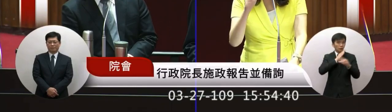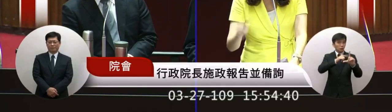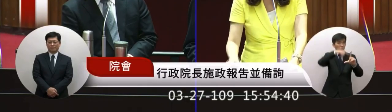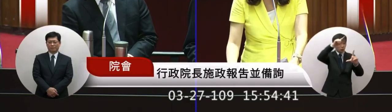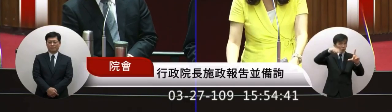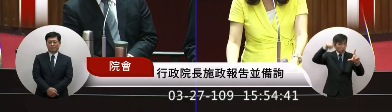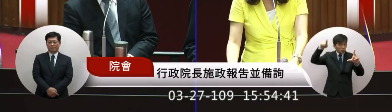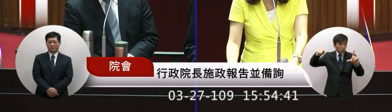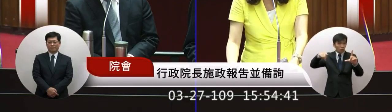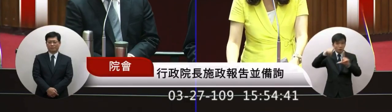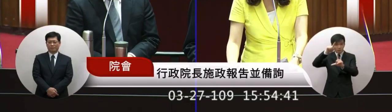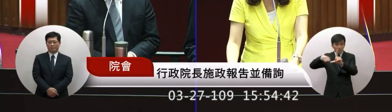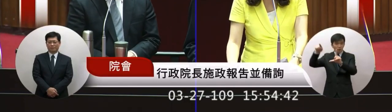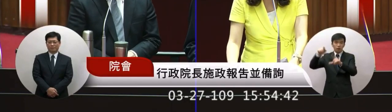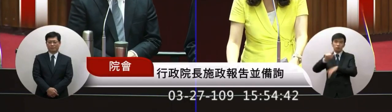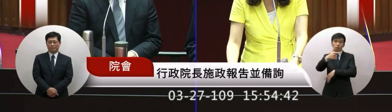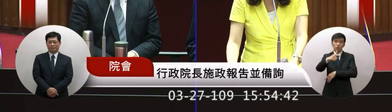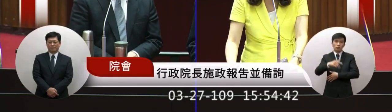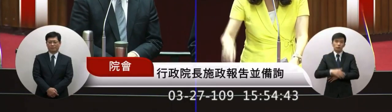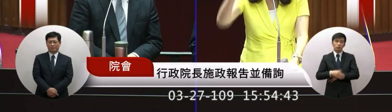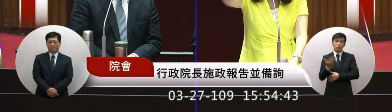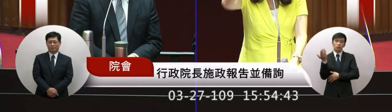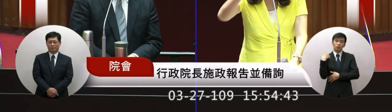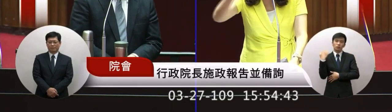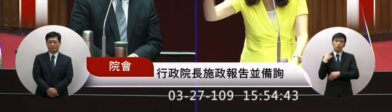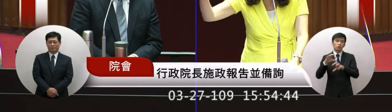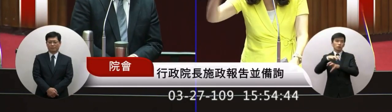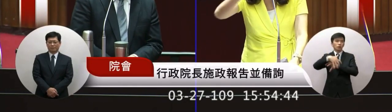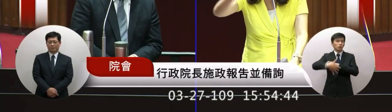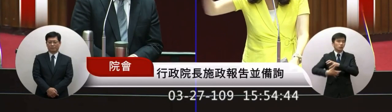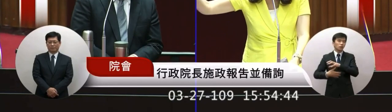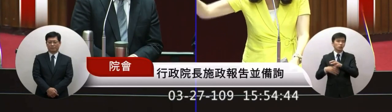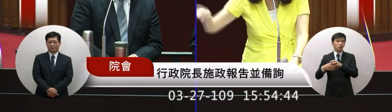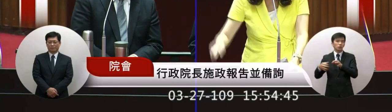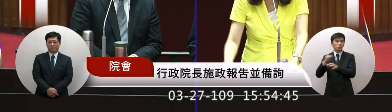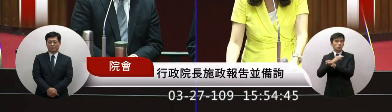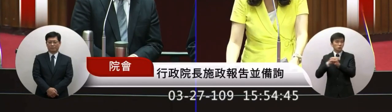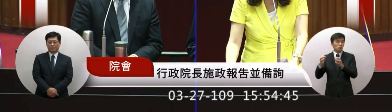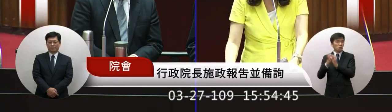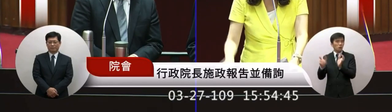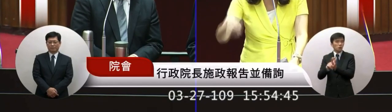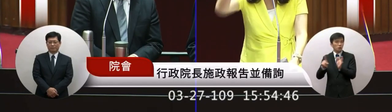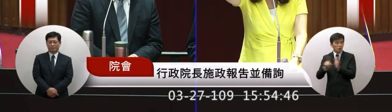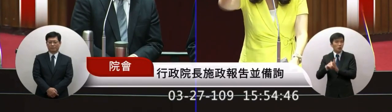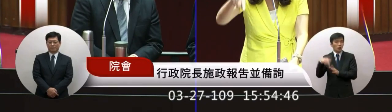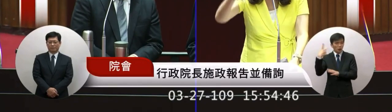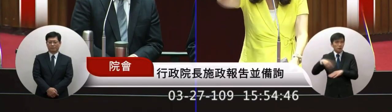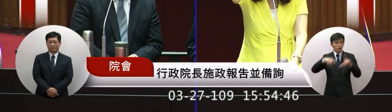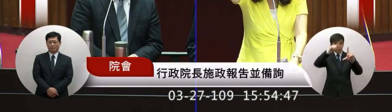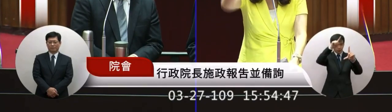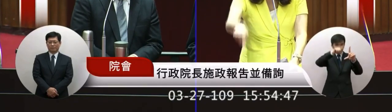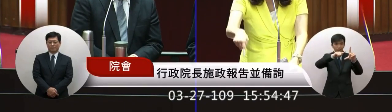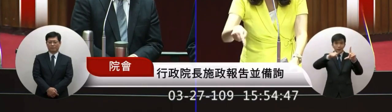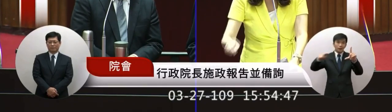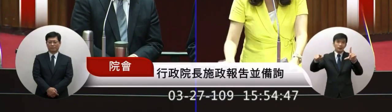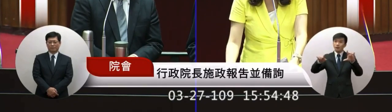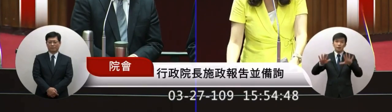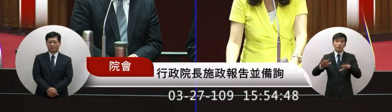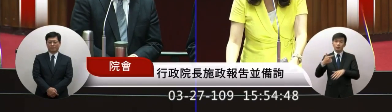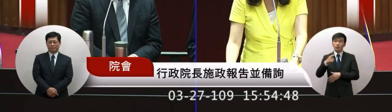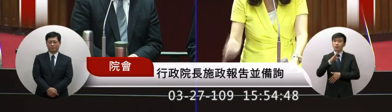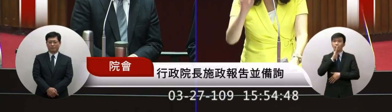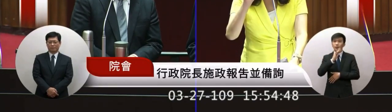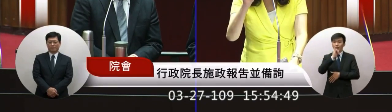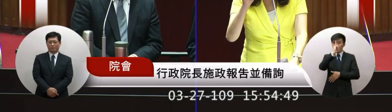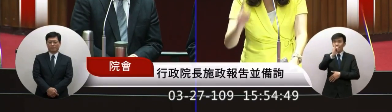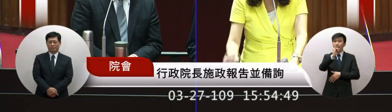在当年经济这个全球金融海啸的时候还有一个 L 型， L 型它一个触底啊，它现在提的是 II， 就是一直不断的往下